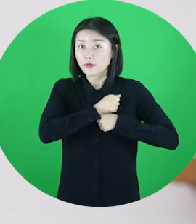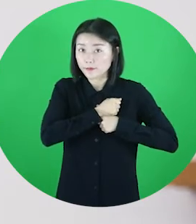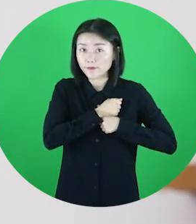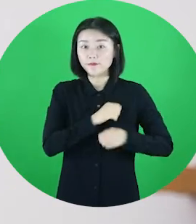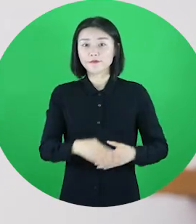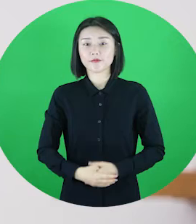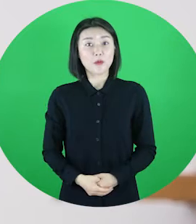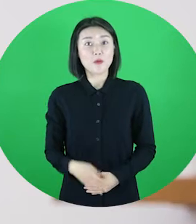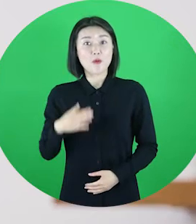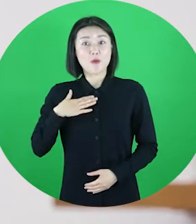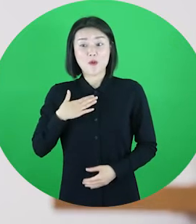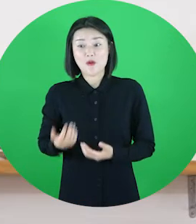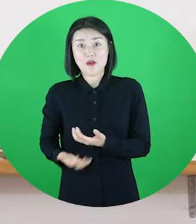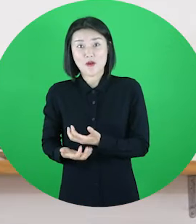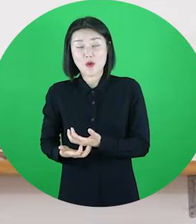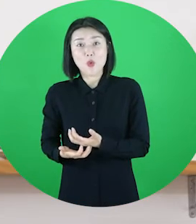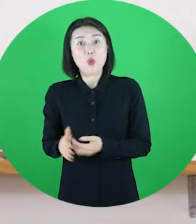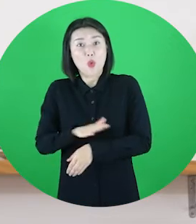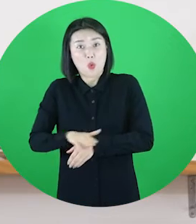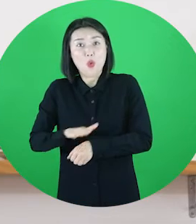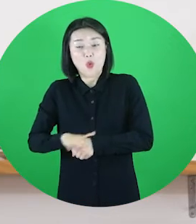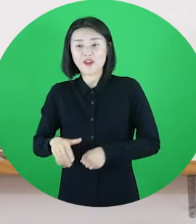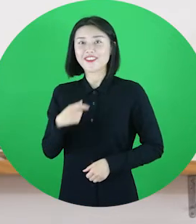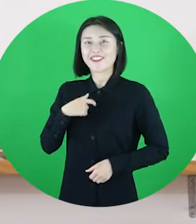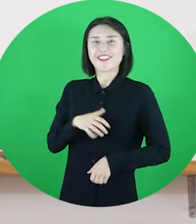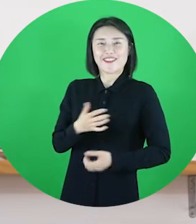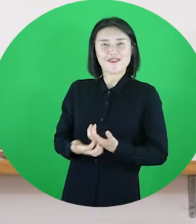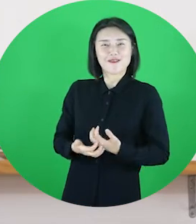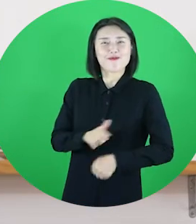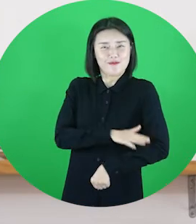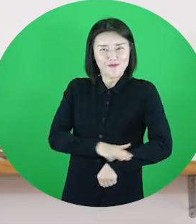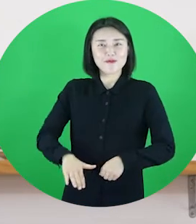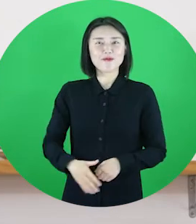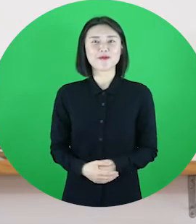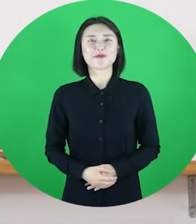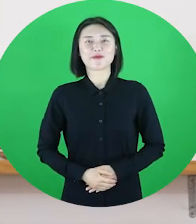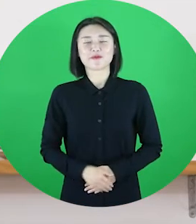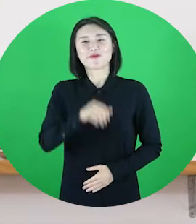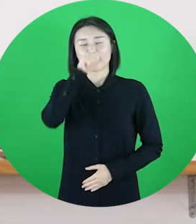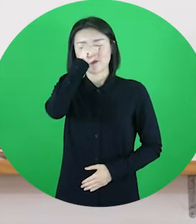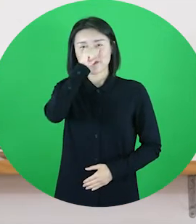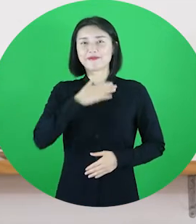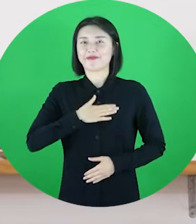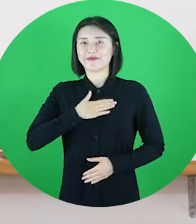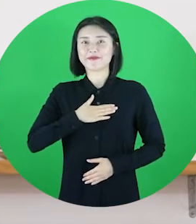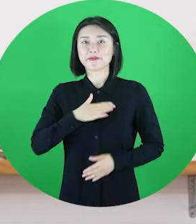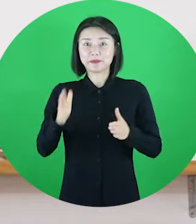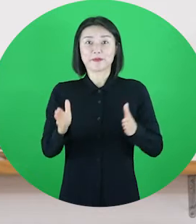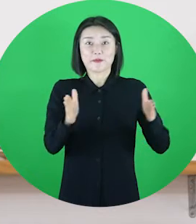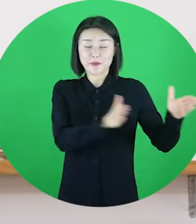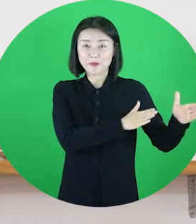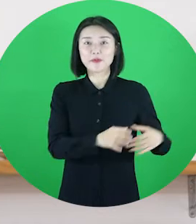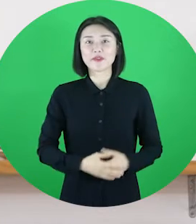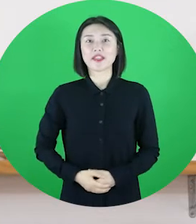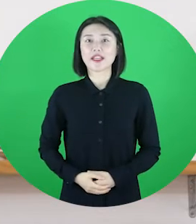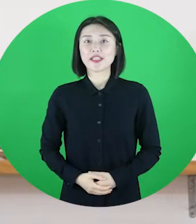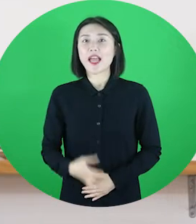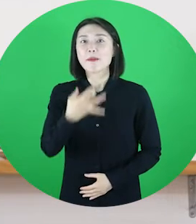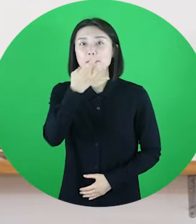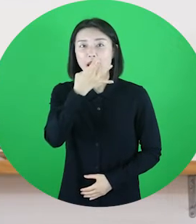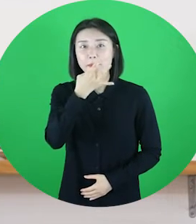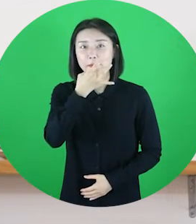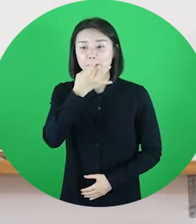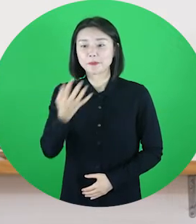선생님 당근은 잘 익은 것 같은데. 제 것도 잘 익은 것 같아요. 아, 그런 것 같아요. 좋아요. 그러면 이제 여기에다가 밥을